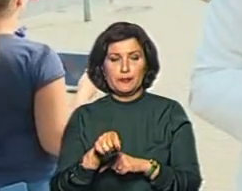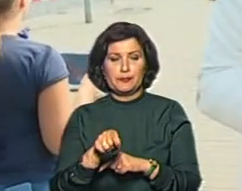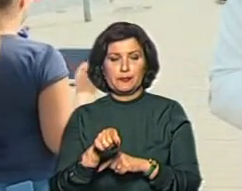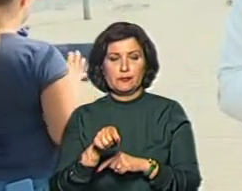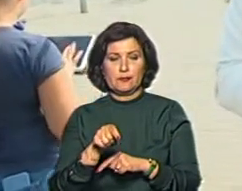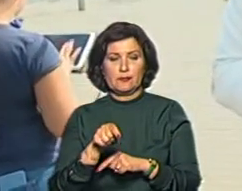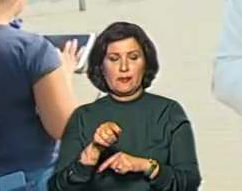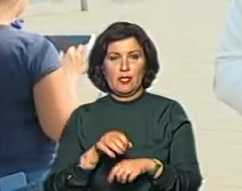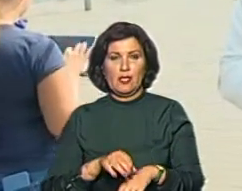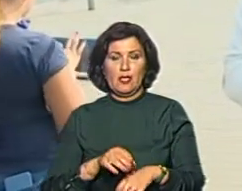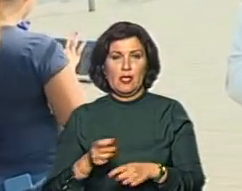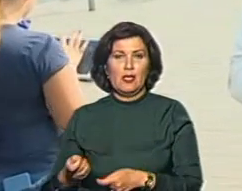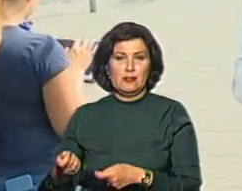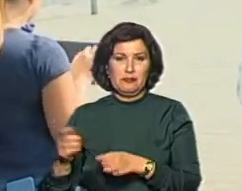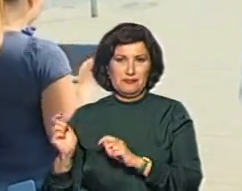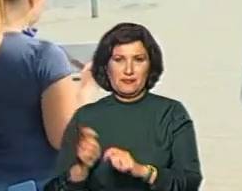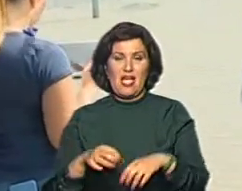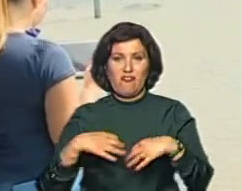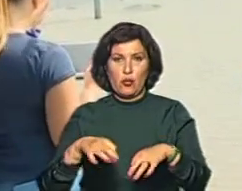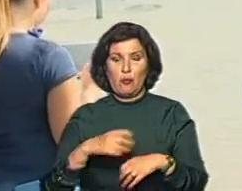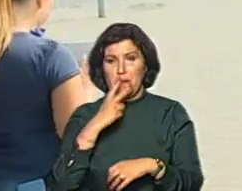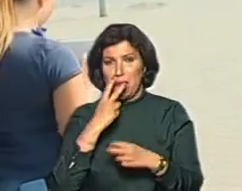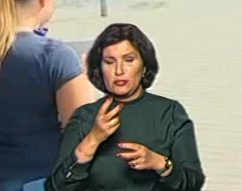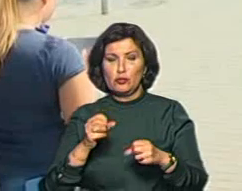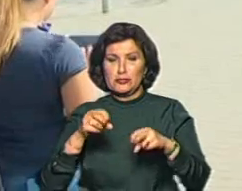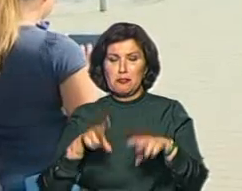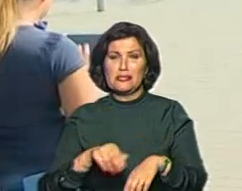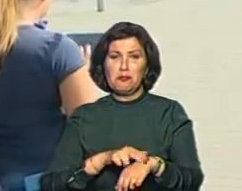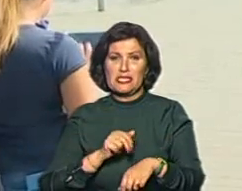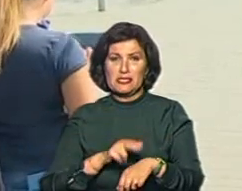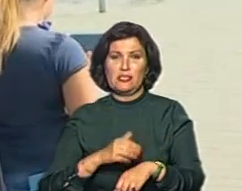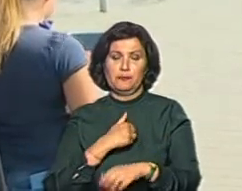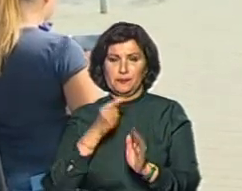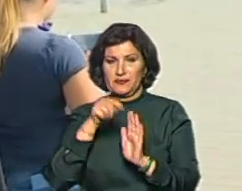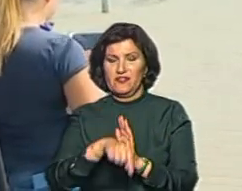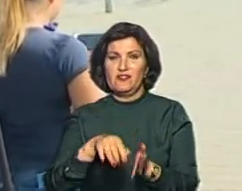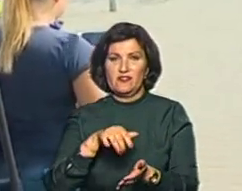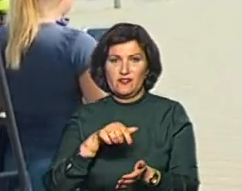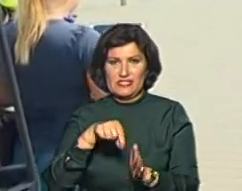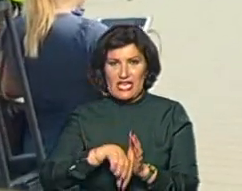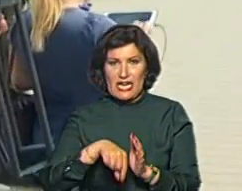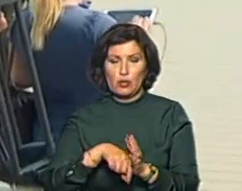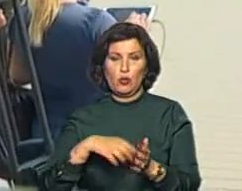як туди власне завезли ці автомобілі, ми бачили, що спецпризначенці намагалися зайти туди всередину, знайшли